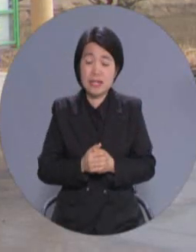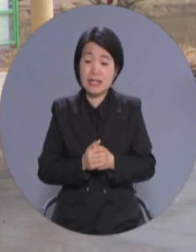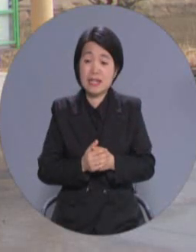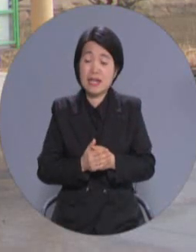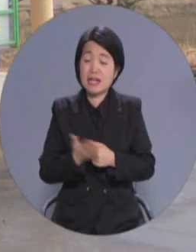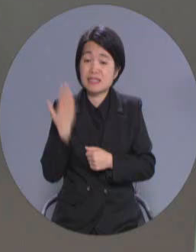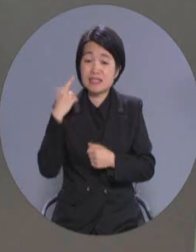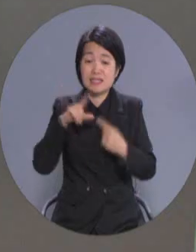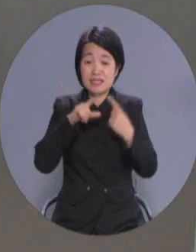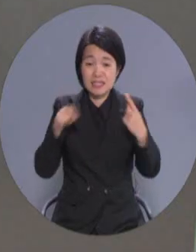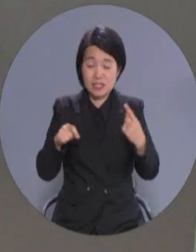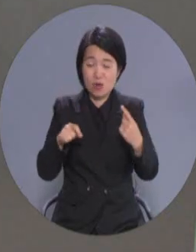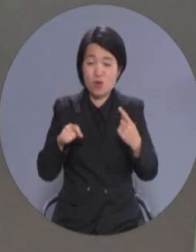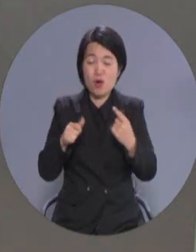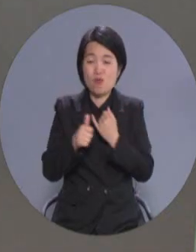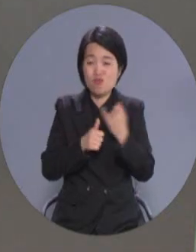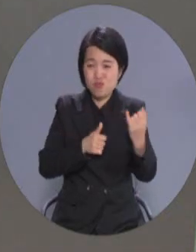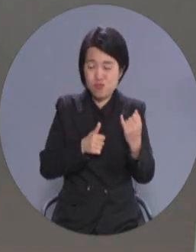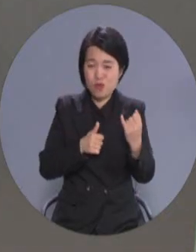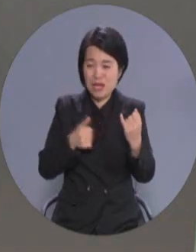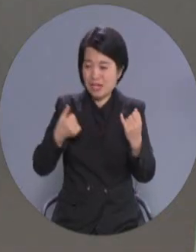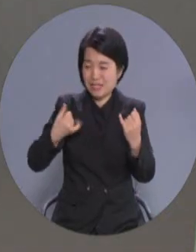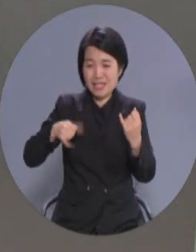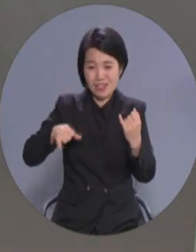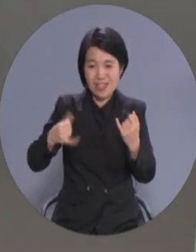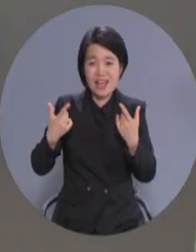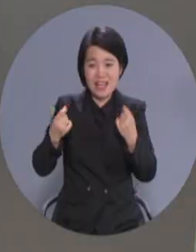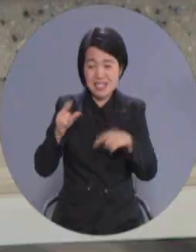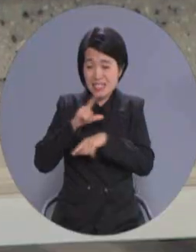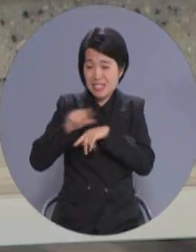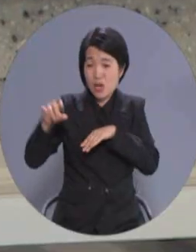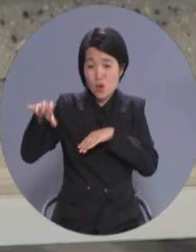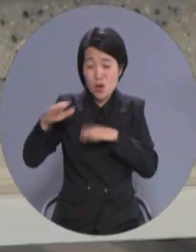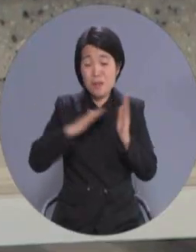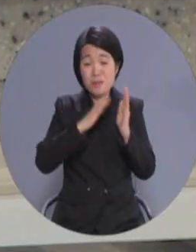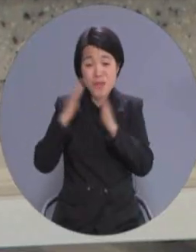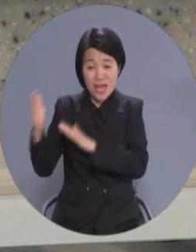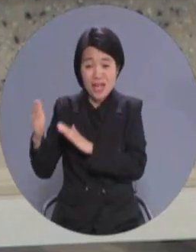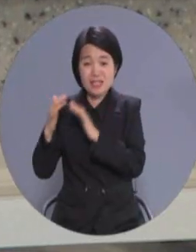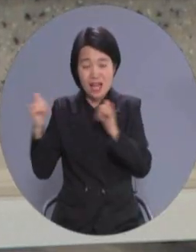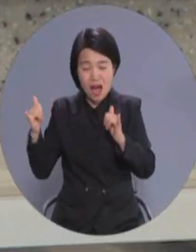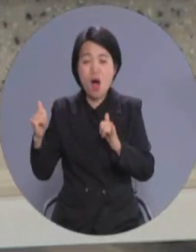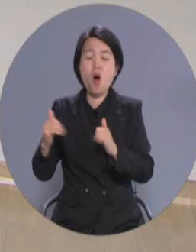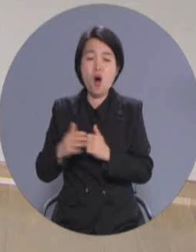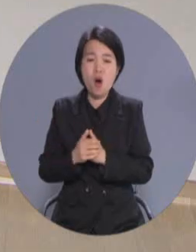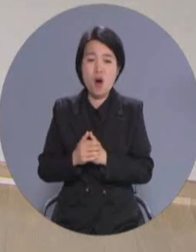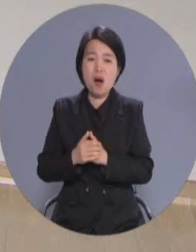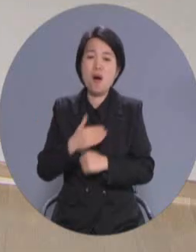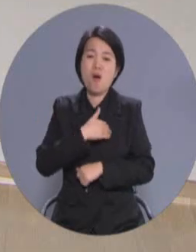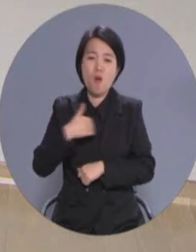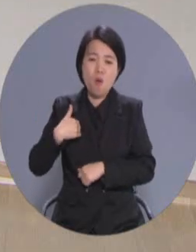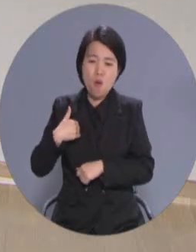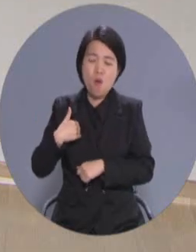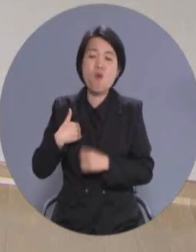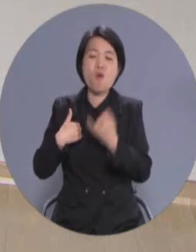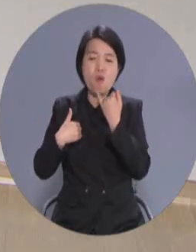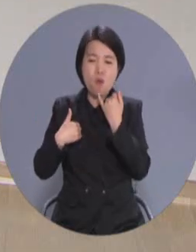자녀 2명과 함께 자신의 근무지인 팔금면으로 이주한 공무원은 만족도가 꽤 높다고 말하고